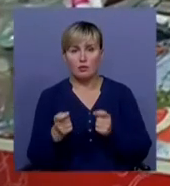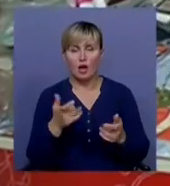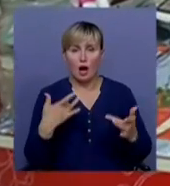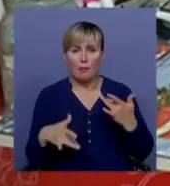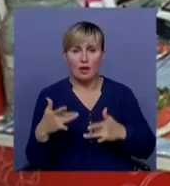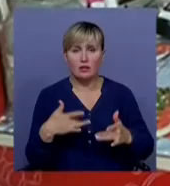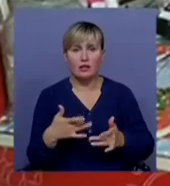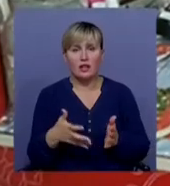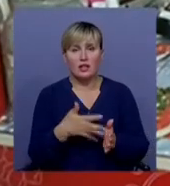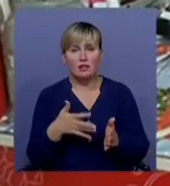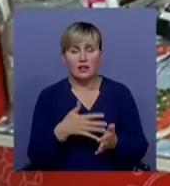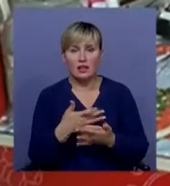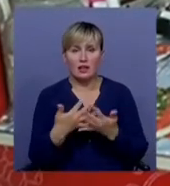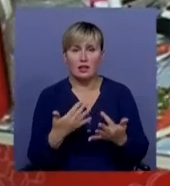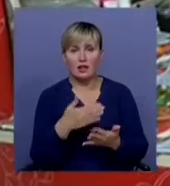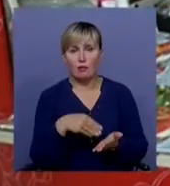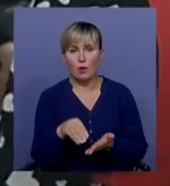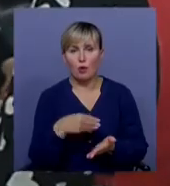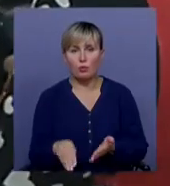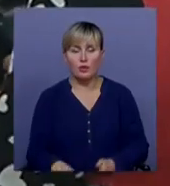оправдывается отсутствием средств на его покупку.